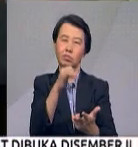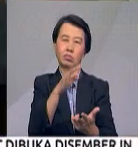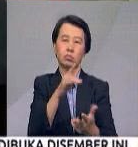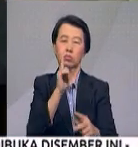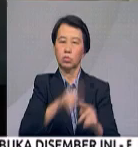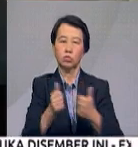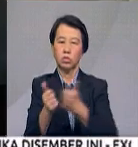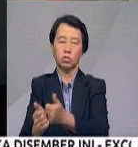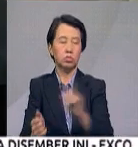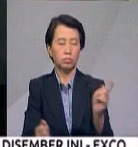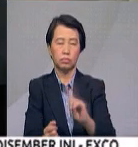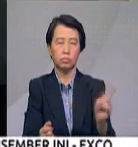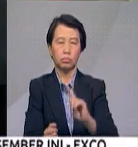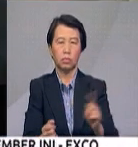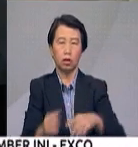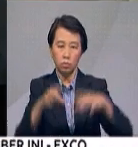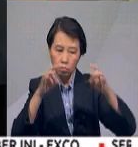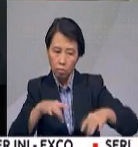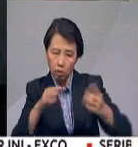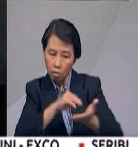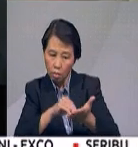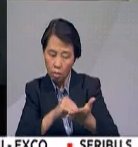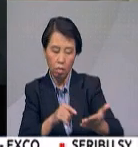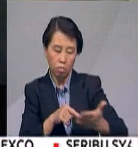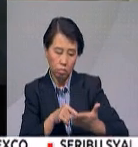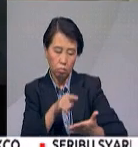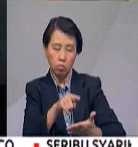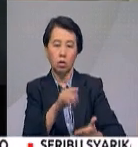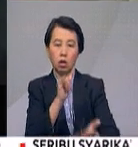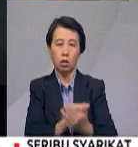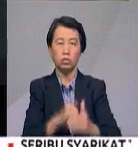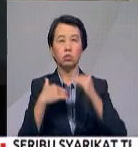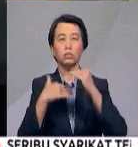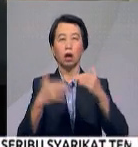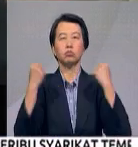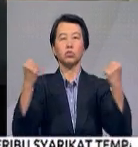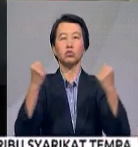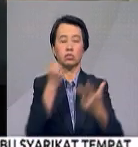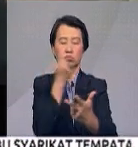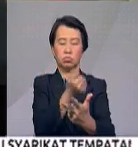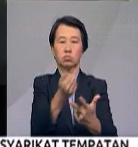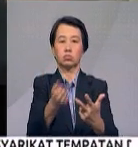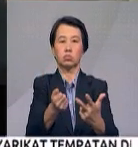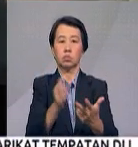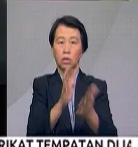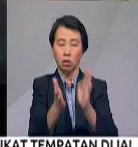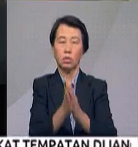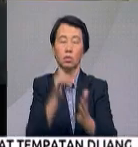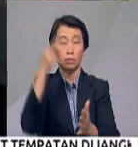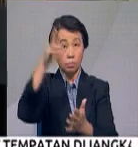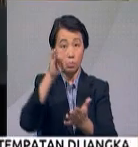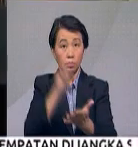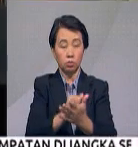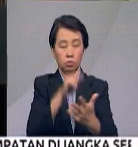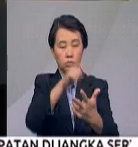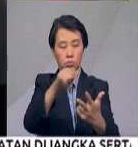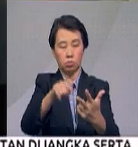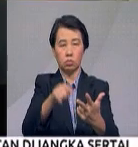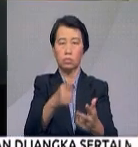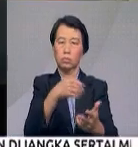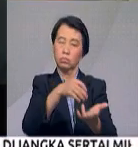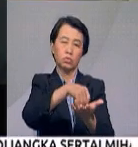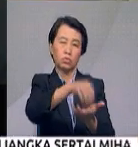membuat medical test. Bukan apa itu melibatkan ke tahap kesihatan dia sendiri. Jadi atas faktor itu mereka